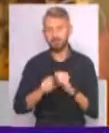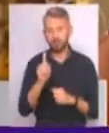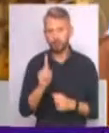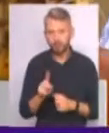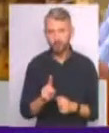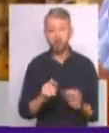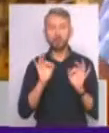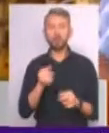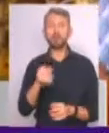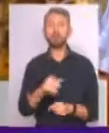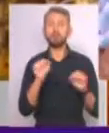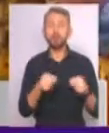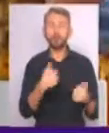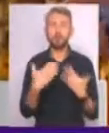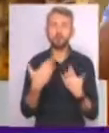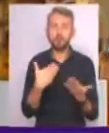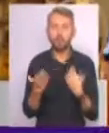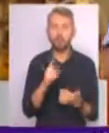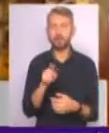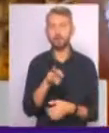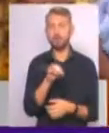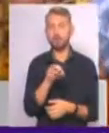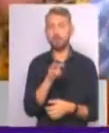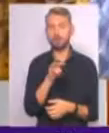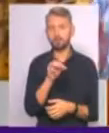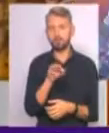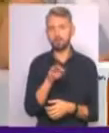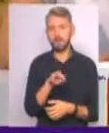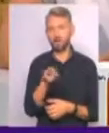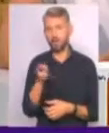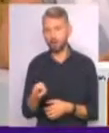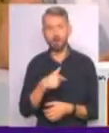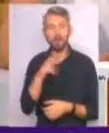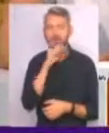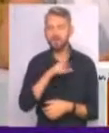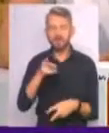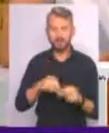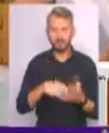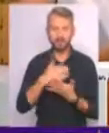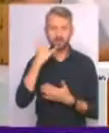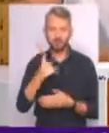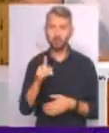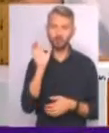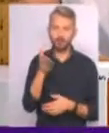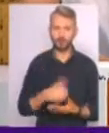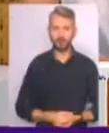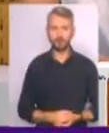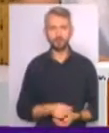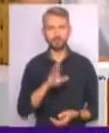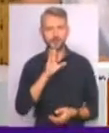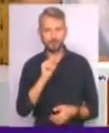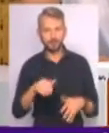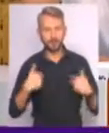223-09-71. До речі, ви можете поспілкуватись з Мариною Михайлівною. Бачите, я не встиг закінчити, кажу, і є дзвінок. Будь ласка, вас слухаємо.